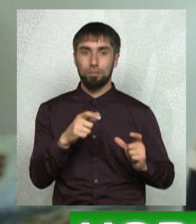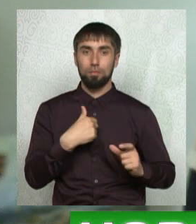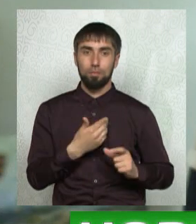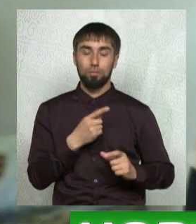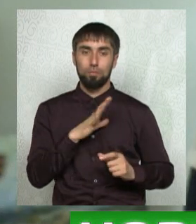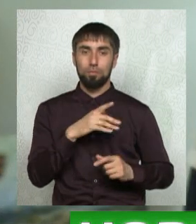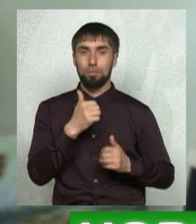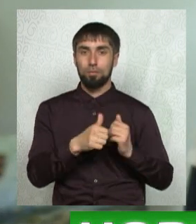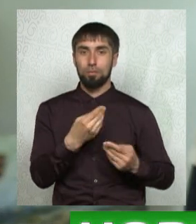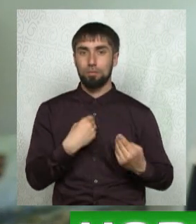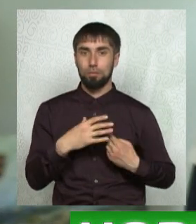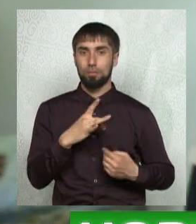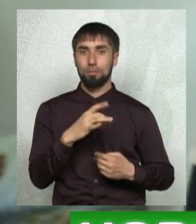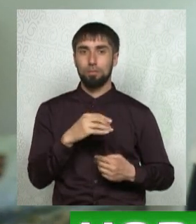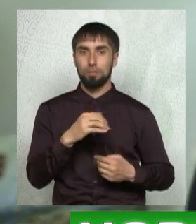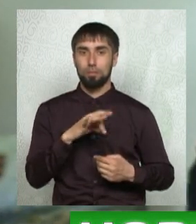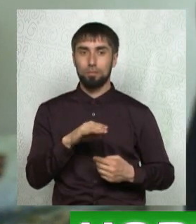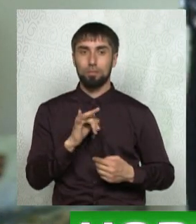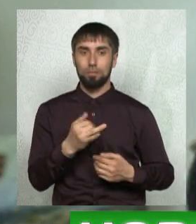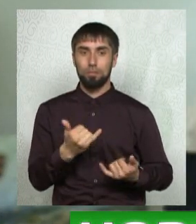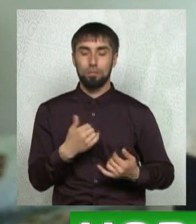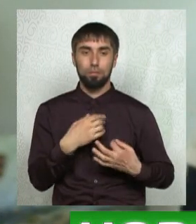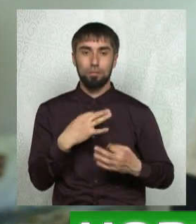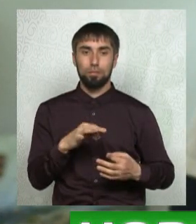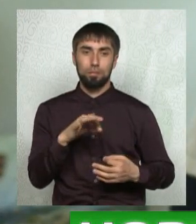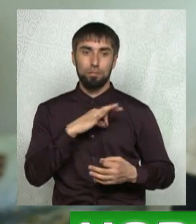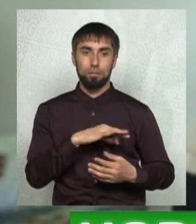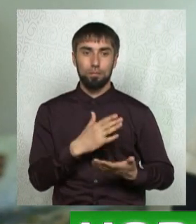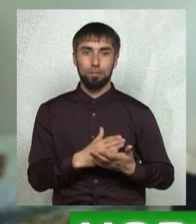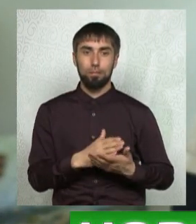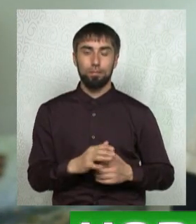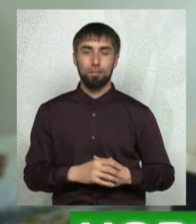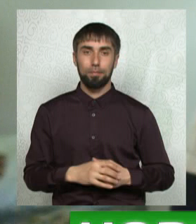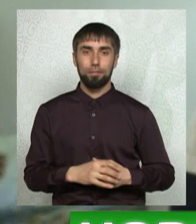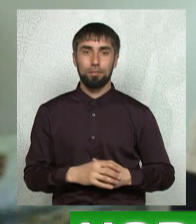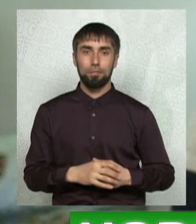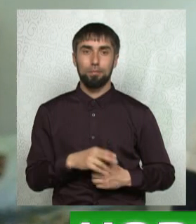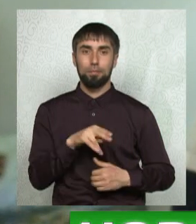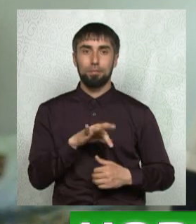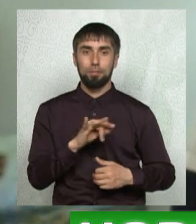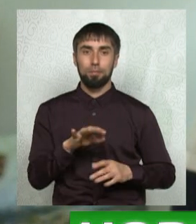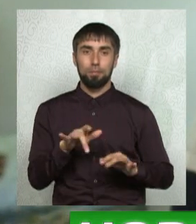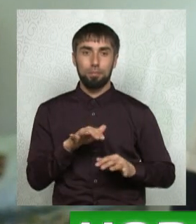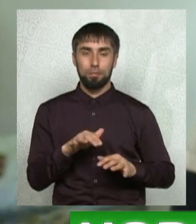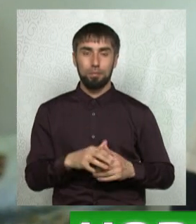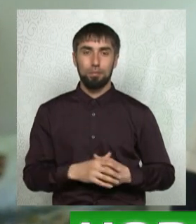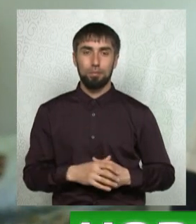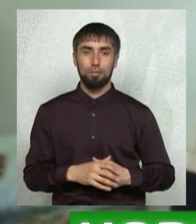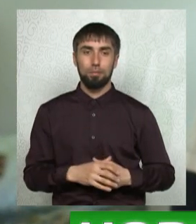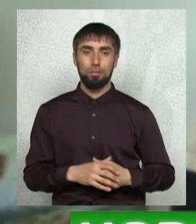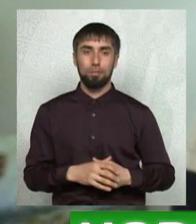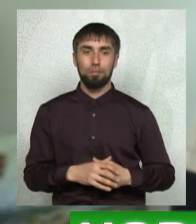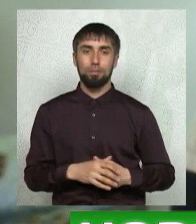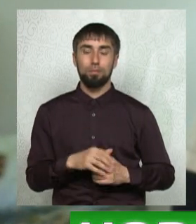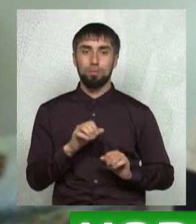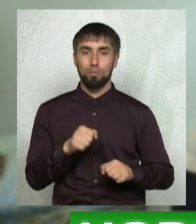часто задают рефераты, и теперь у нас в свободном использовании есть принтеры, компьютеры, что